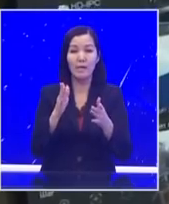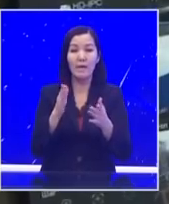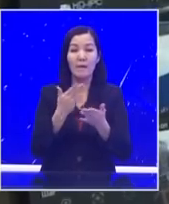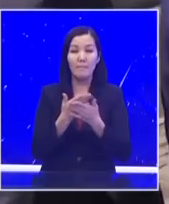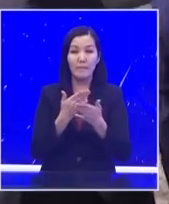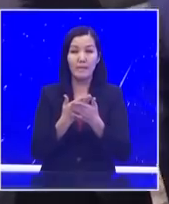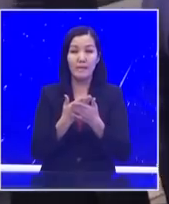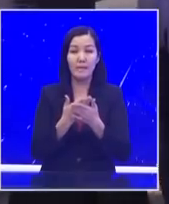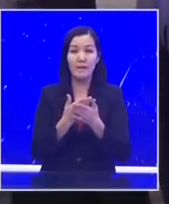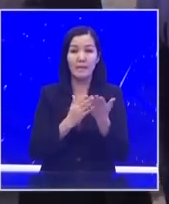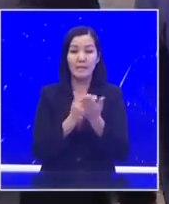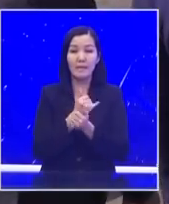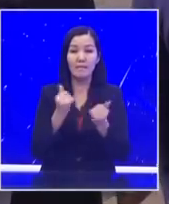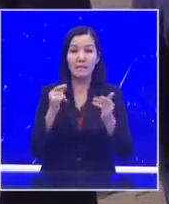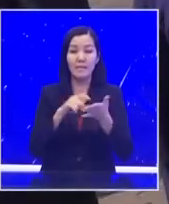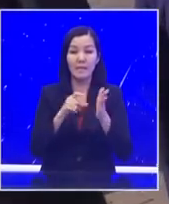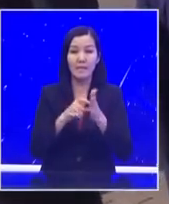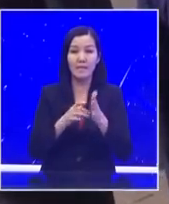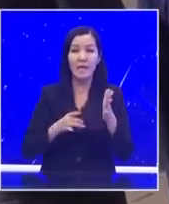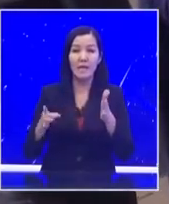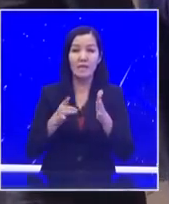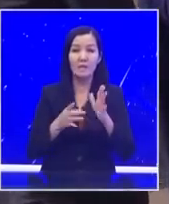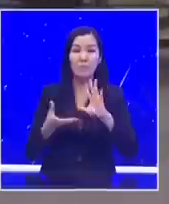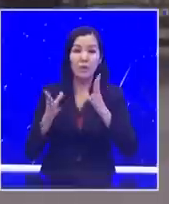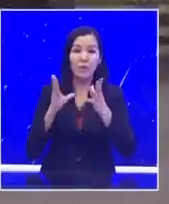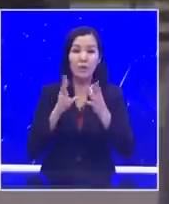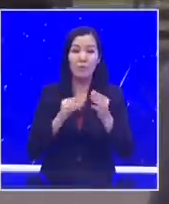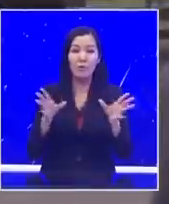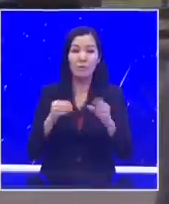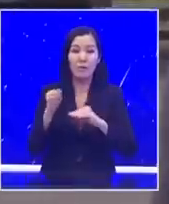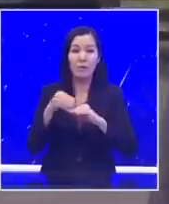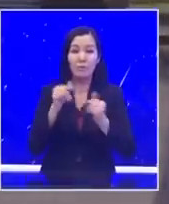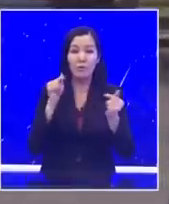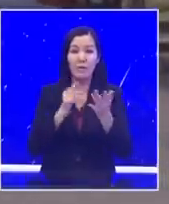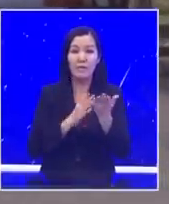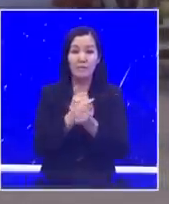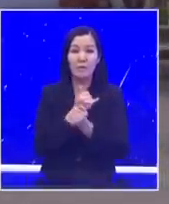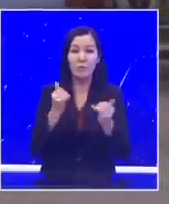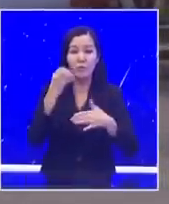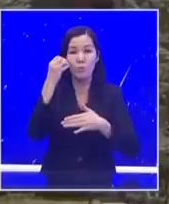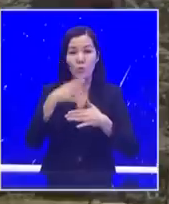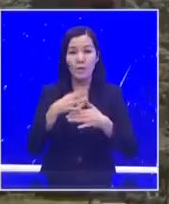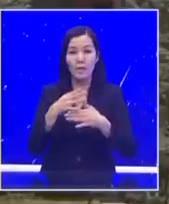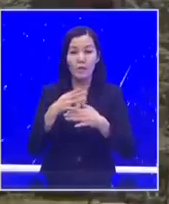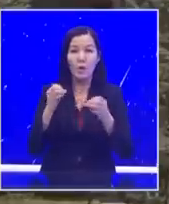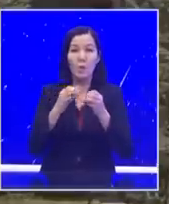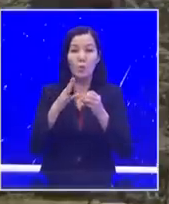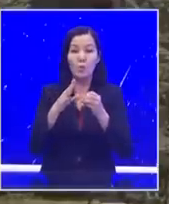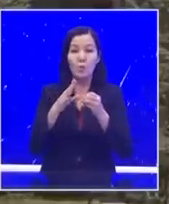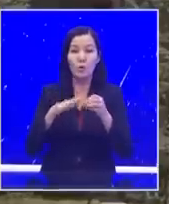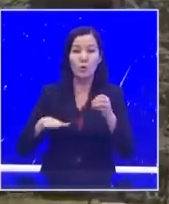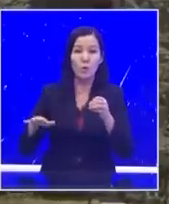керек, бұл сервистік кеңсе республика көлемінде сыбайлас жемқорлыққа қарсы қызмет көрсету орталығы ашылған 14-ші